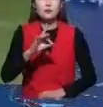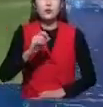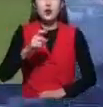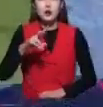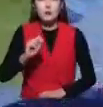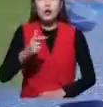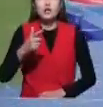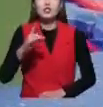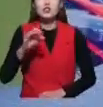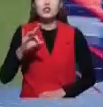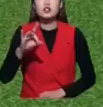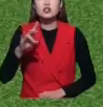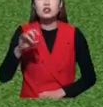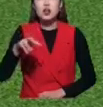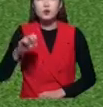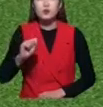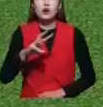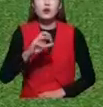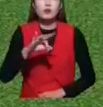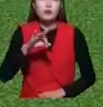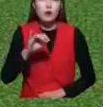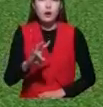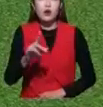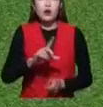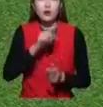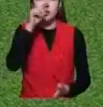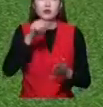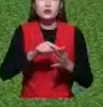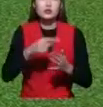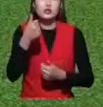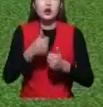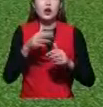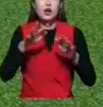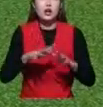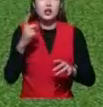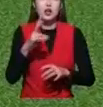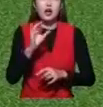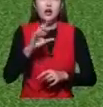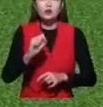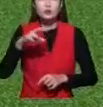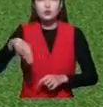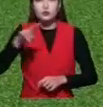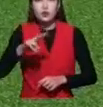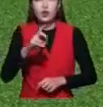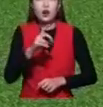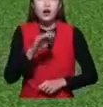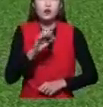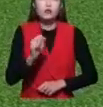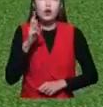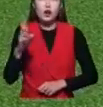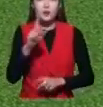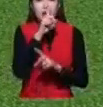Криштиану, Роналду және Мухаммед Маран мергендігімен көзге түсті. Алаң иелерінен Карлос Джуниор мен Хаттон Бахири